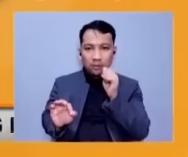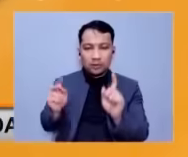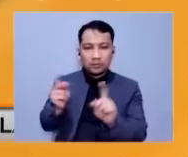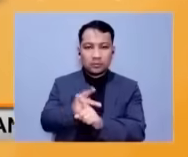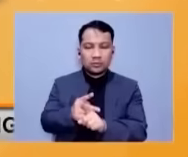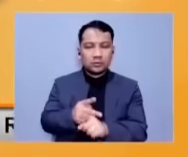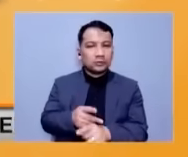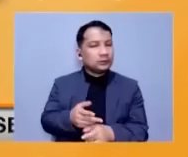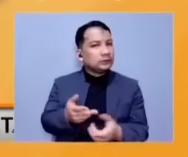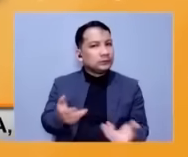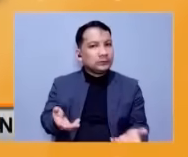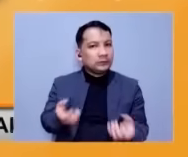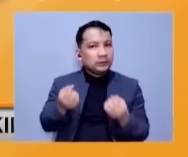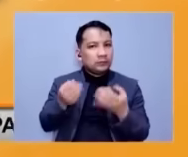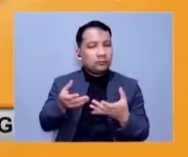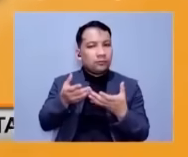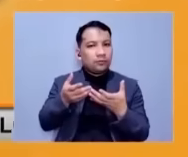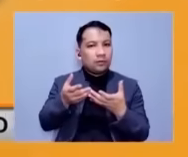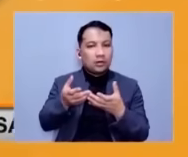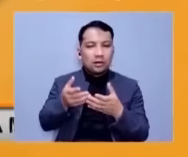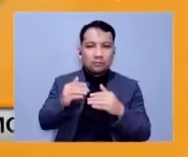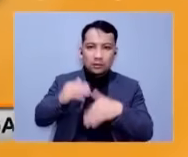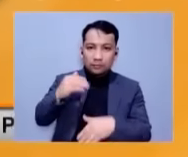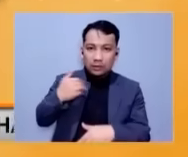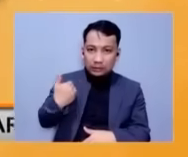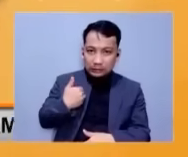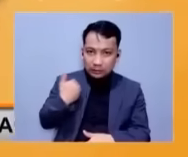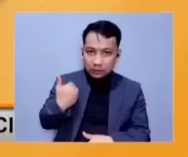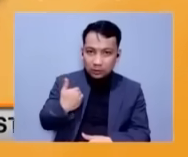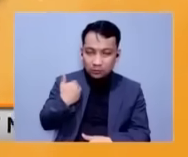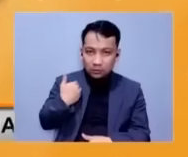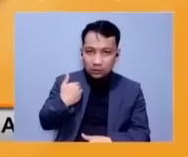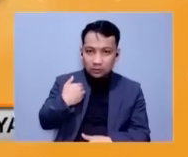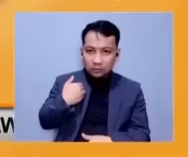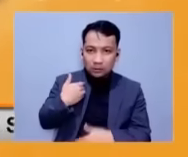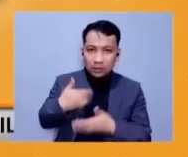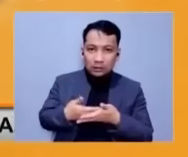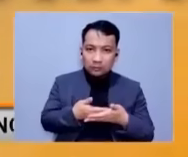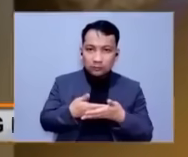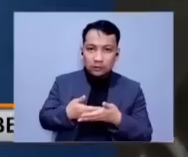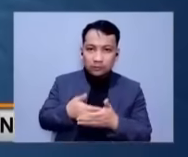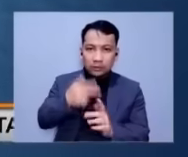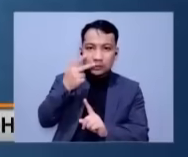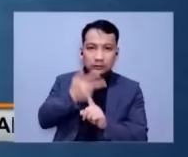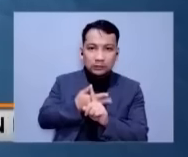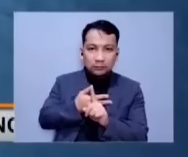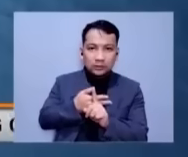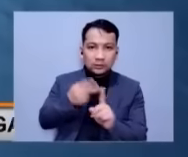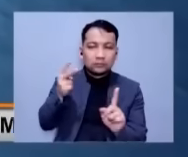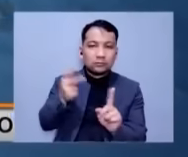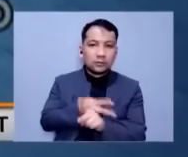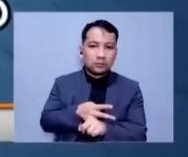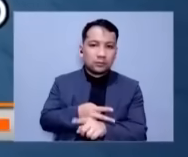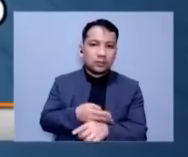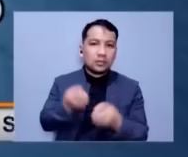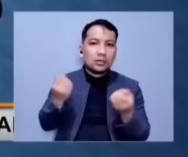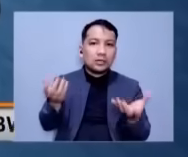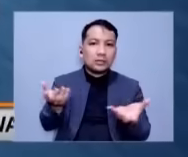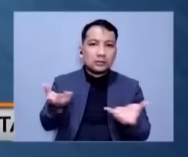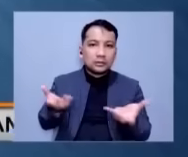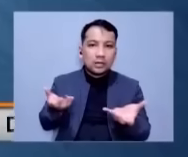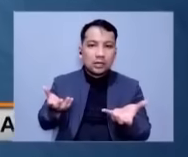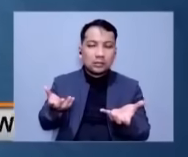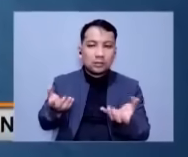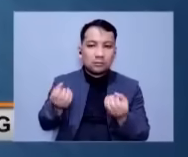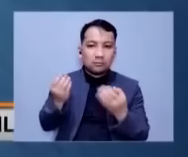Nakapanlulumong malaman na ang pinakabatang biktima, sanggol na 3 buwan pa lang. Pinakatalamak din ang online sexual abuse